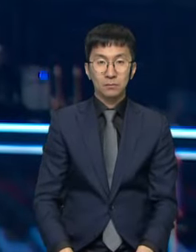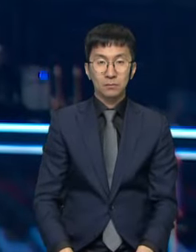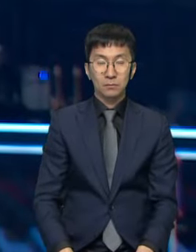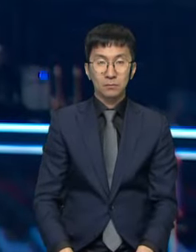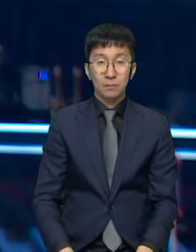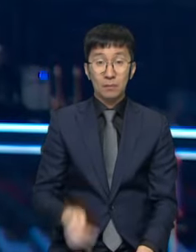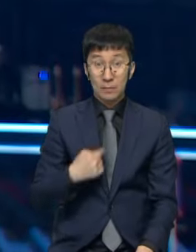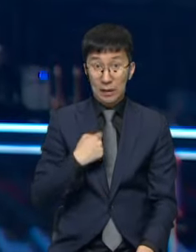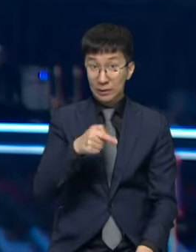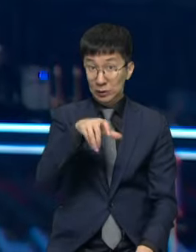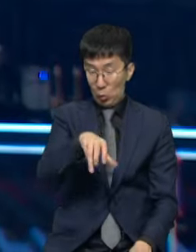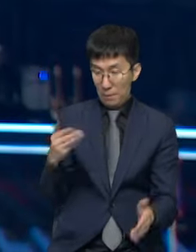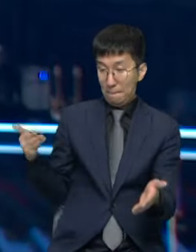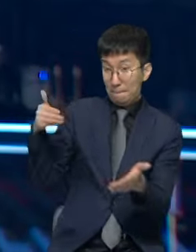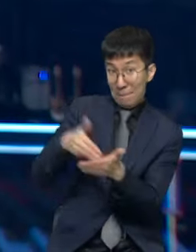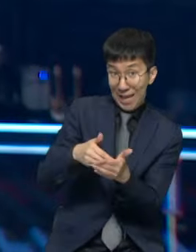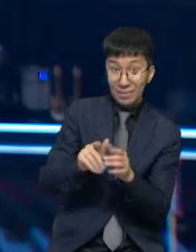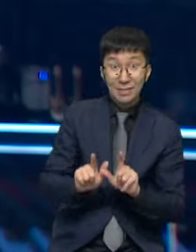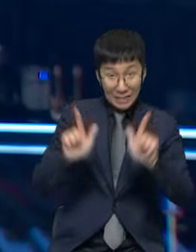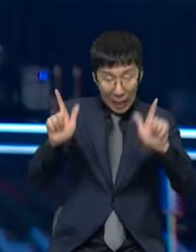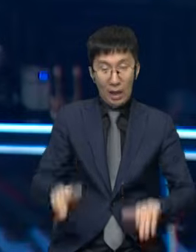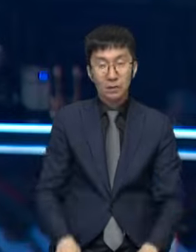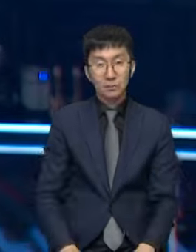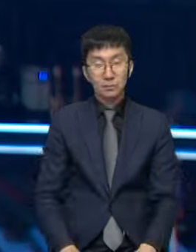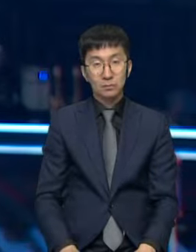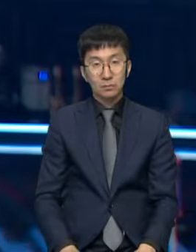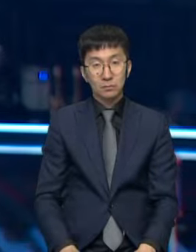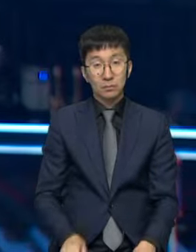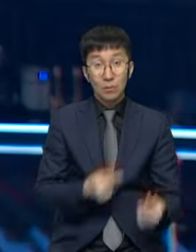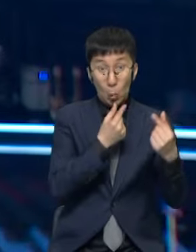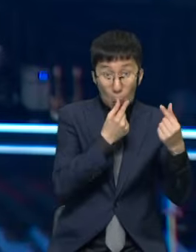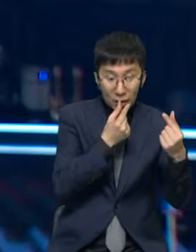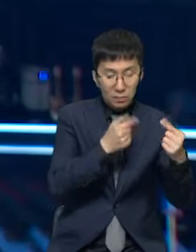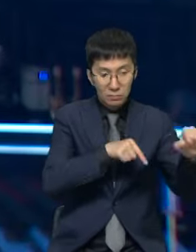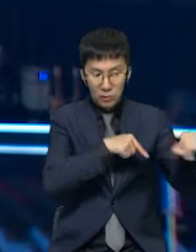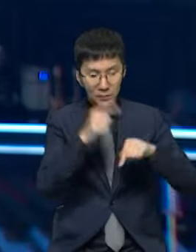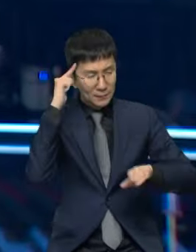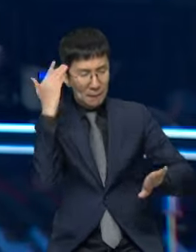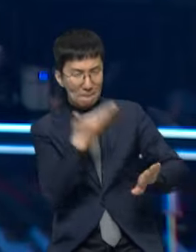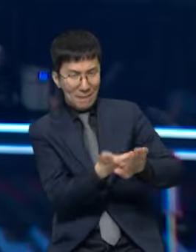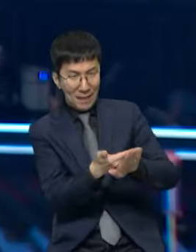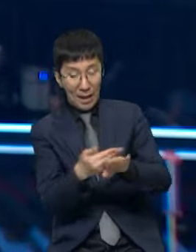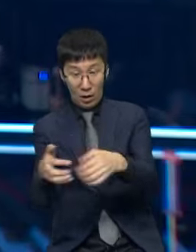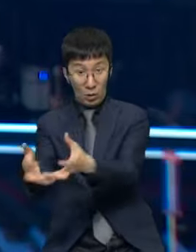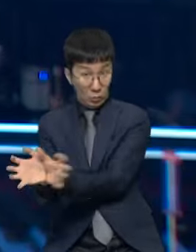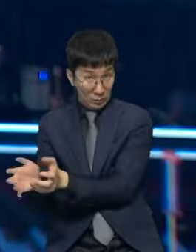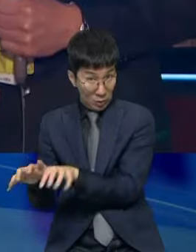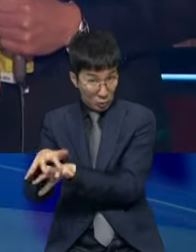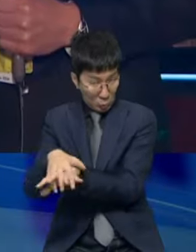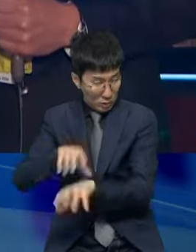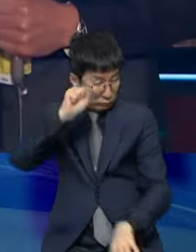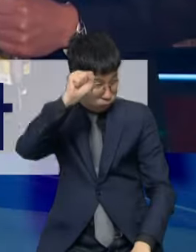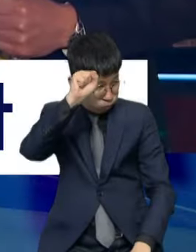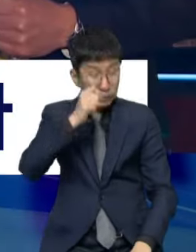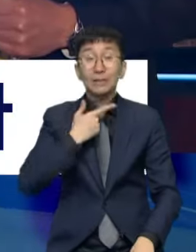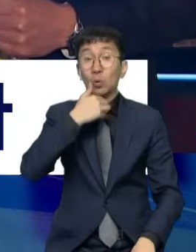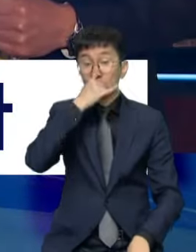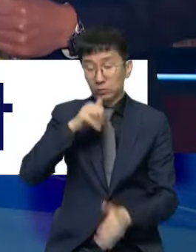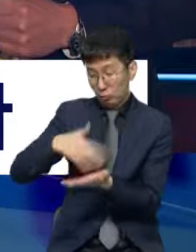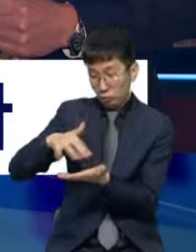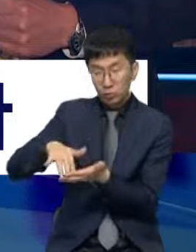네, 제가 도착한 마침 그날 시내 중심가에서 공화당 정책에 반대하는 수십 개 단체가 시위를 벌였습니다. 3천여